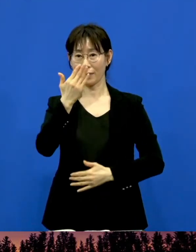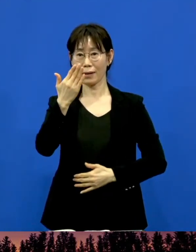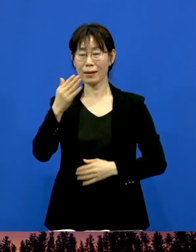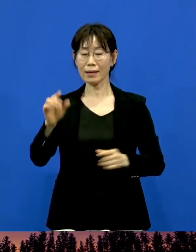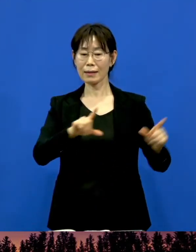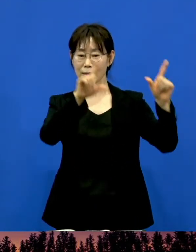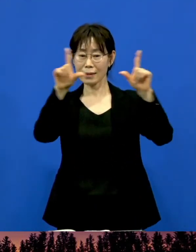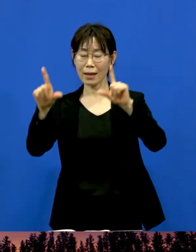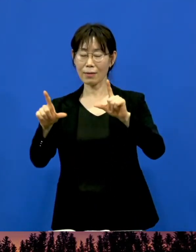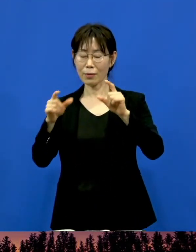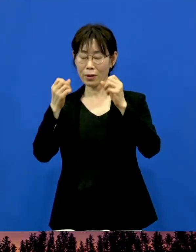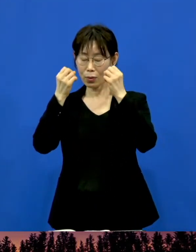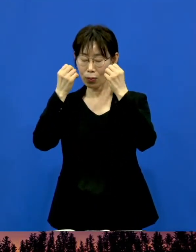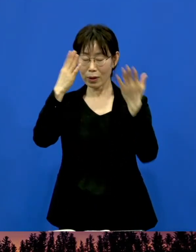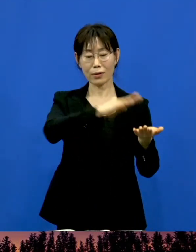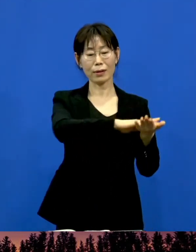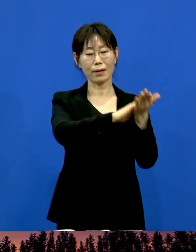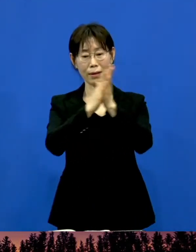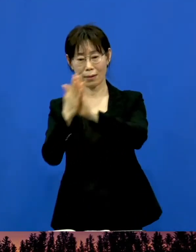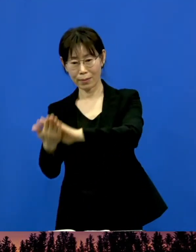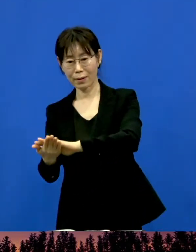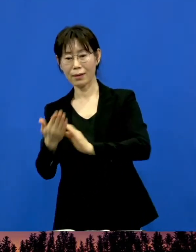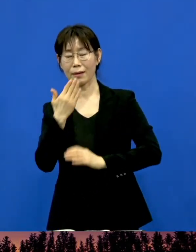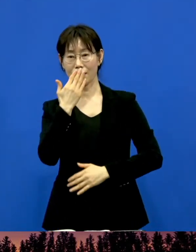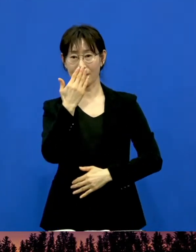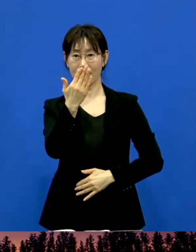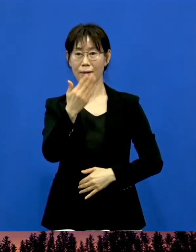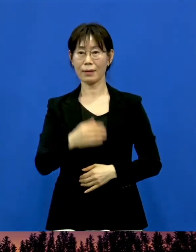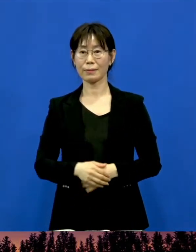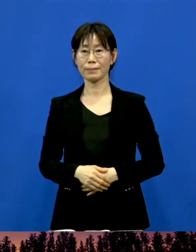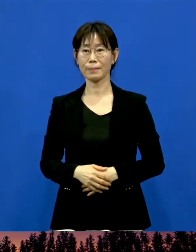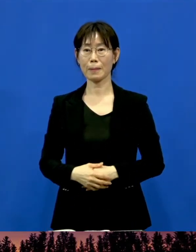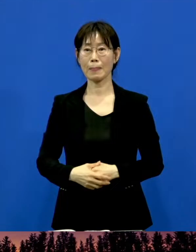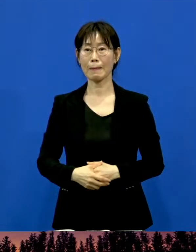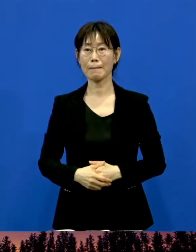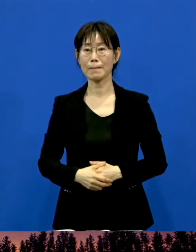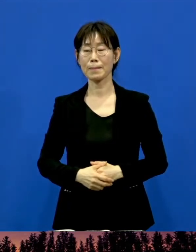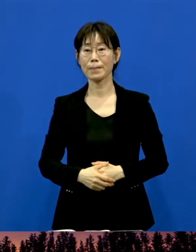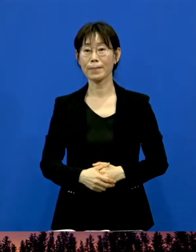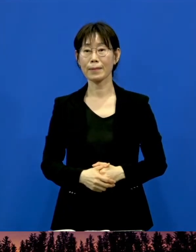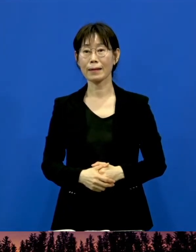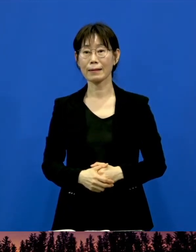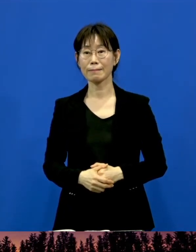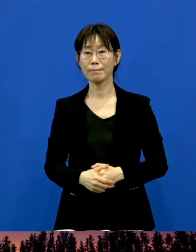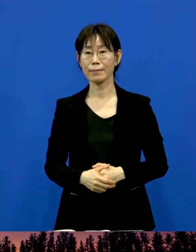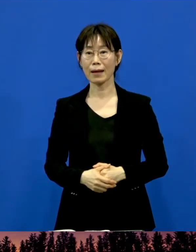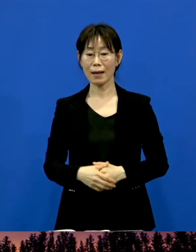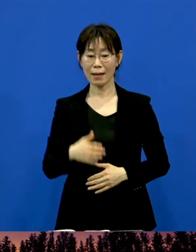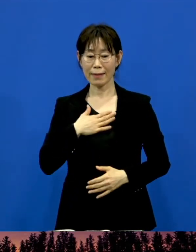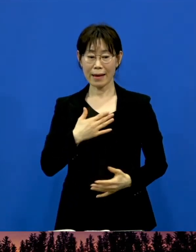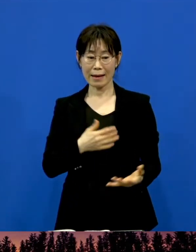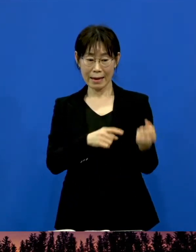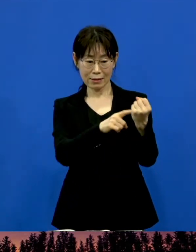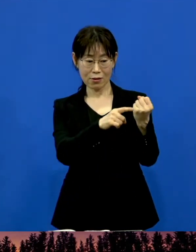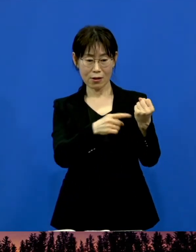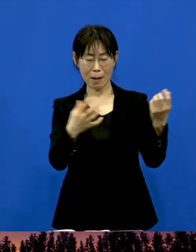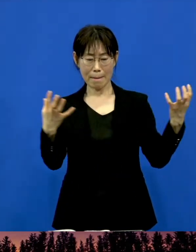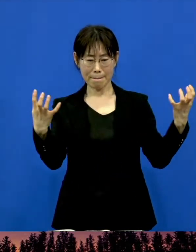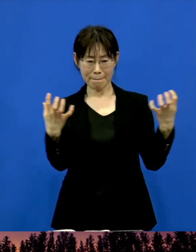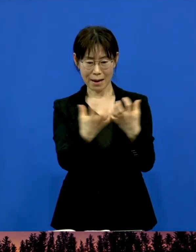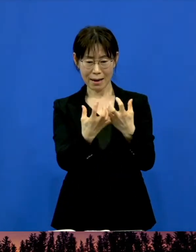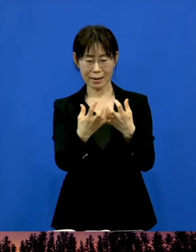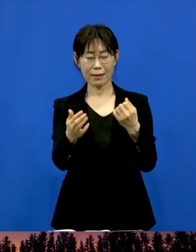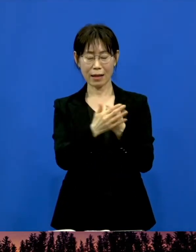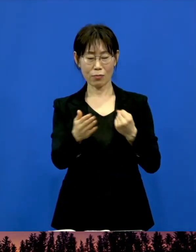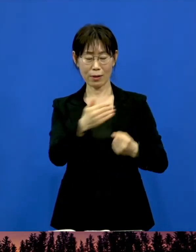삶이 달라지게 되는 거예요. 여러분, 많은 게 있어서 만족이 아니에요, 여러분. 여러분, 하나님